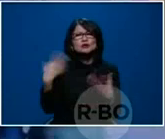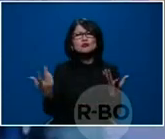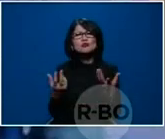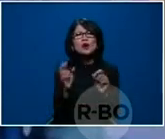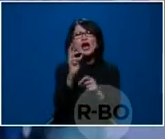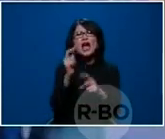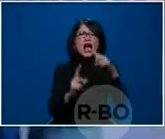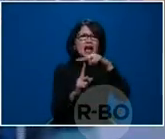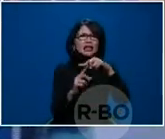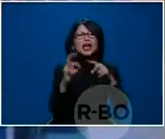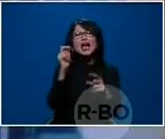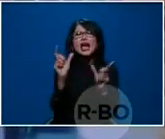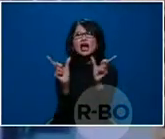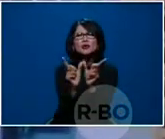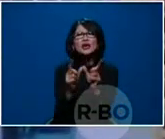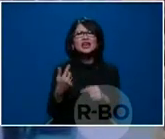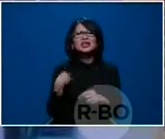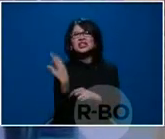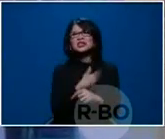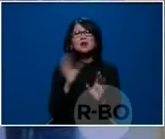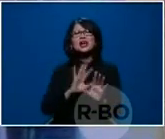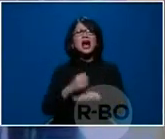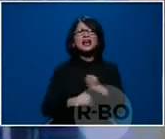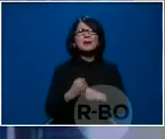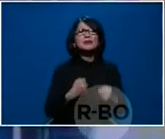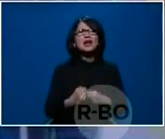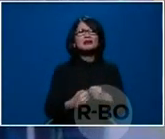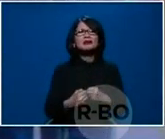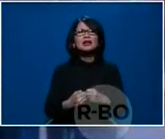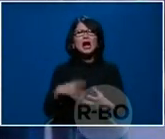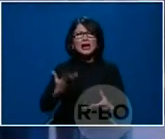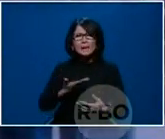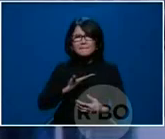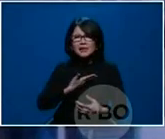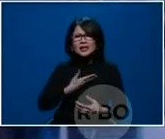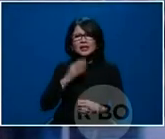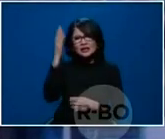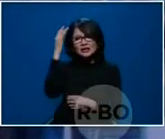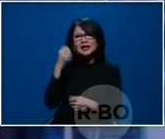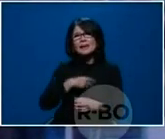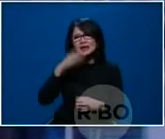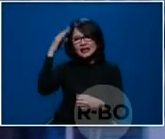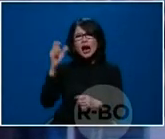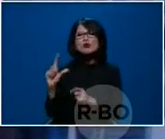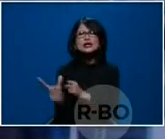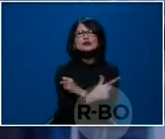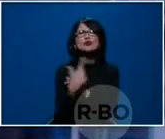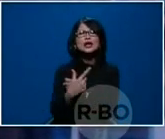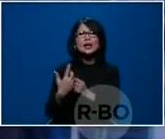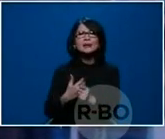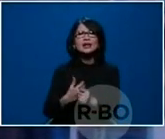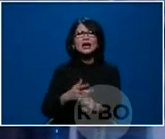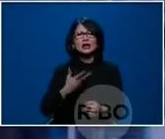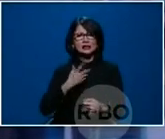mengatakan kami tidak diperankan sebagaimana mestinya Kami ingin berinisiatif kami tahu lingkungan kami kami puluhan tahun hinggal di sini dan